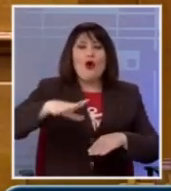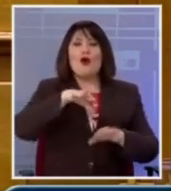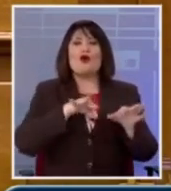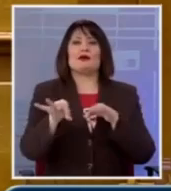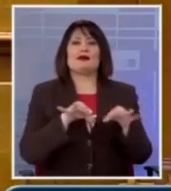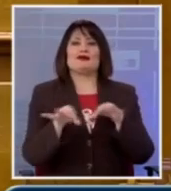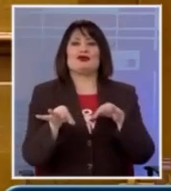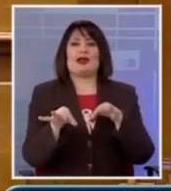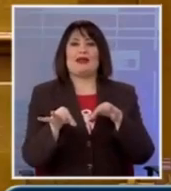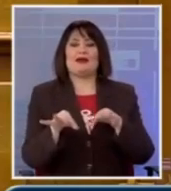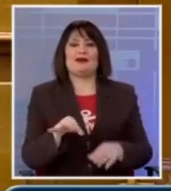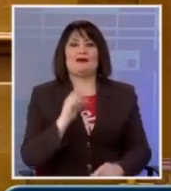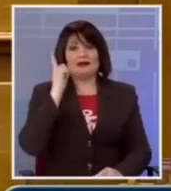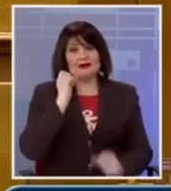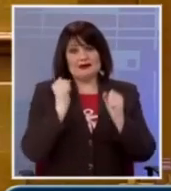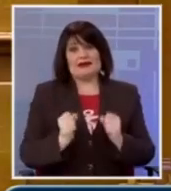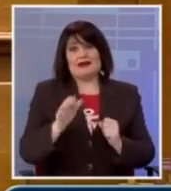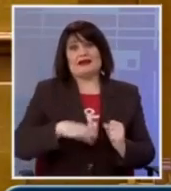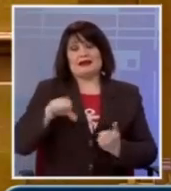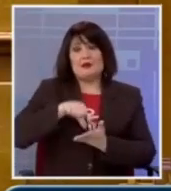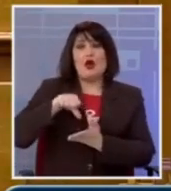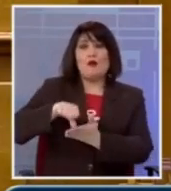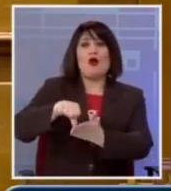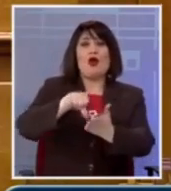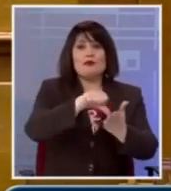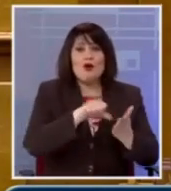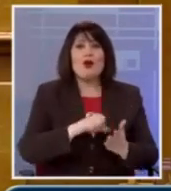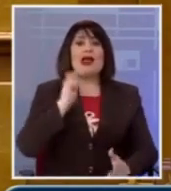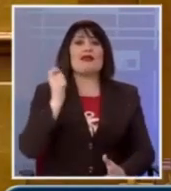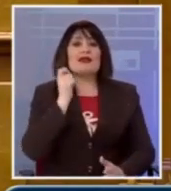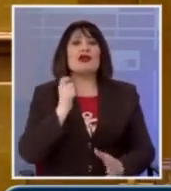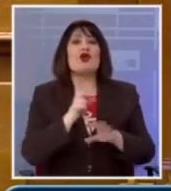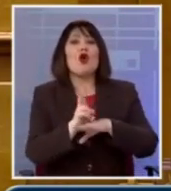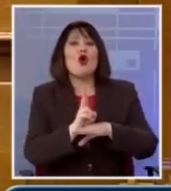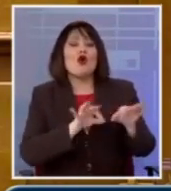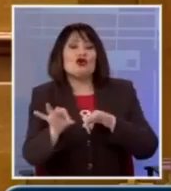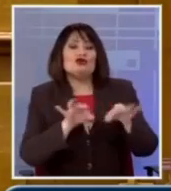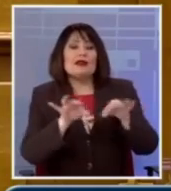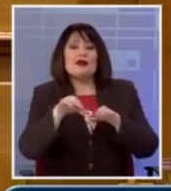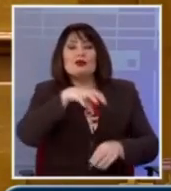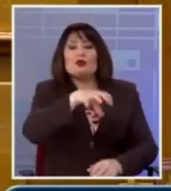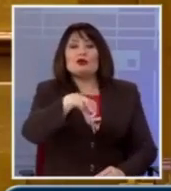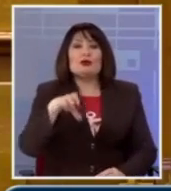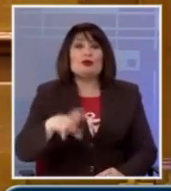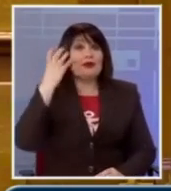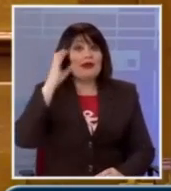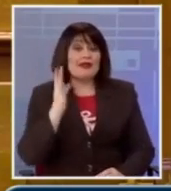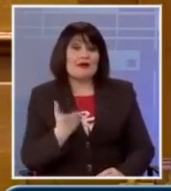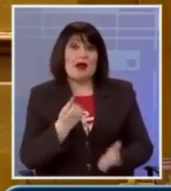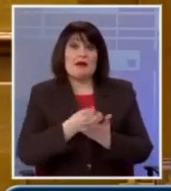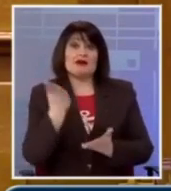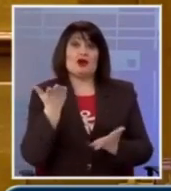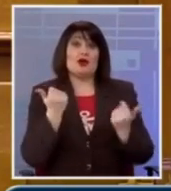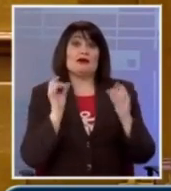σχεδιασμού. Ξέρετε την κατάσταση των πόλεων μας, ξέρετε τον εθνικό χωροταξικό σχεδιασμό. Δεν θυμάμαι καμία